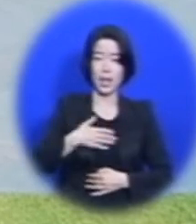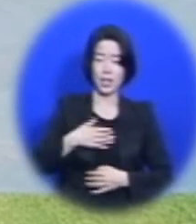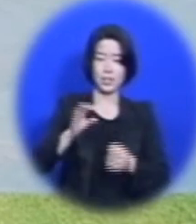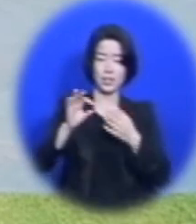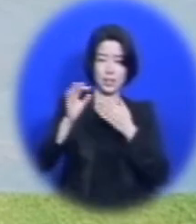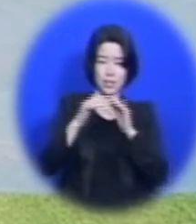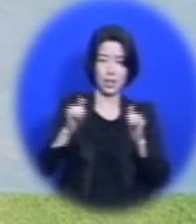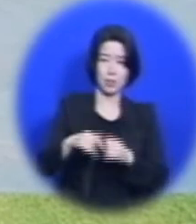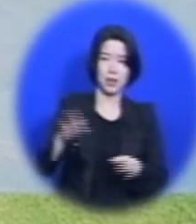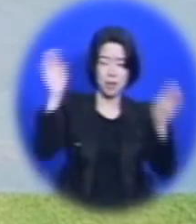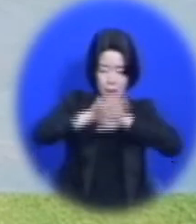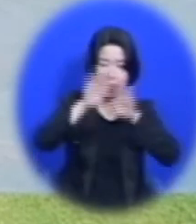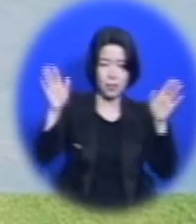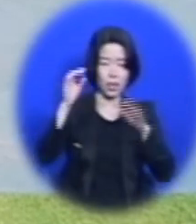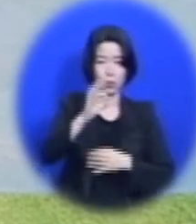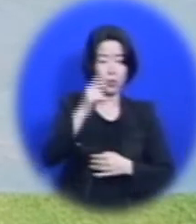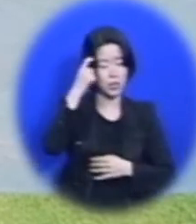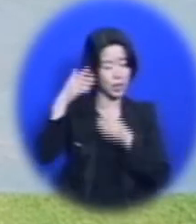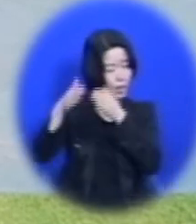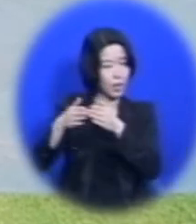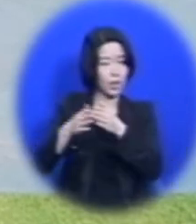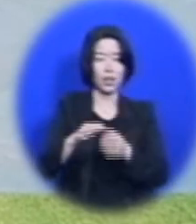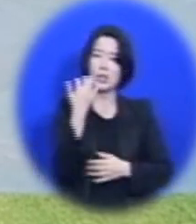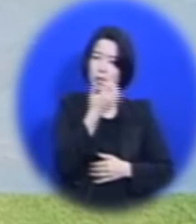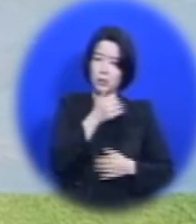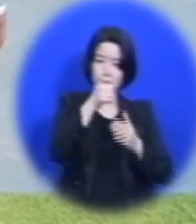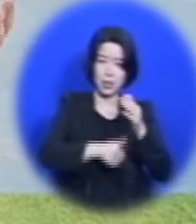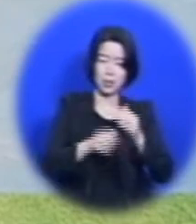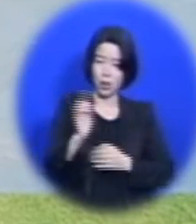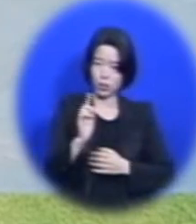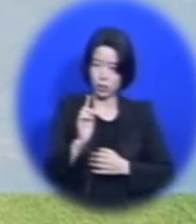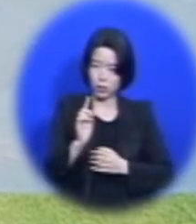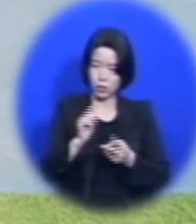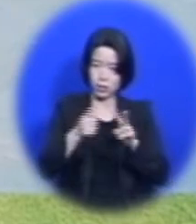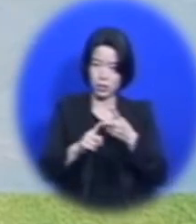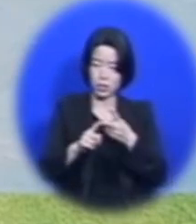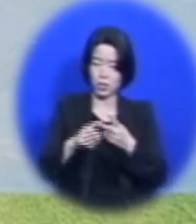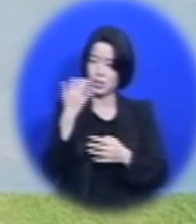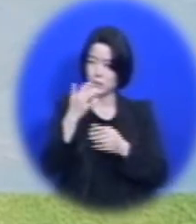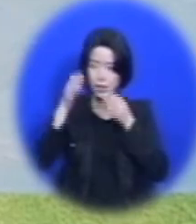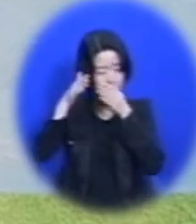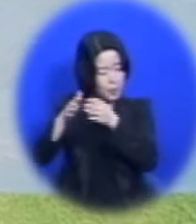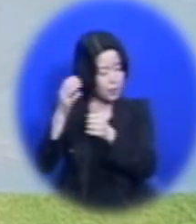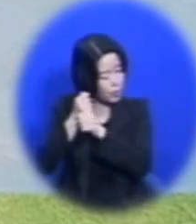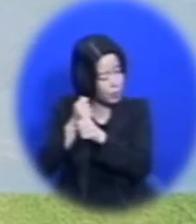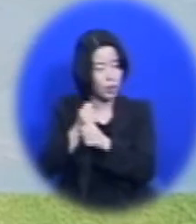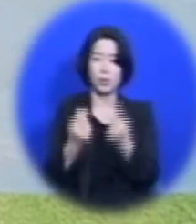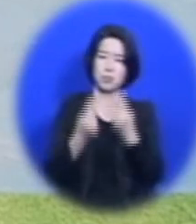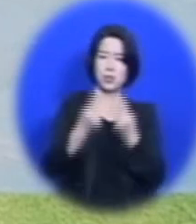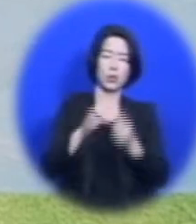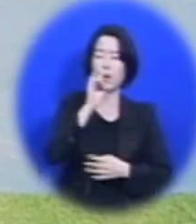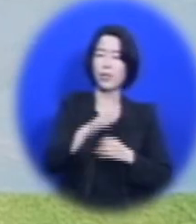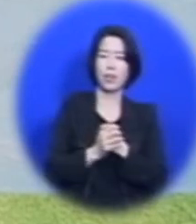낮이고 돈 생각만 하고, 음란에 빠진 사람이 어떻든지 음란한 것에 매여 있는 것, 비교가 안 됩니다.